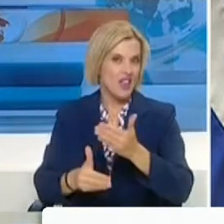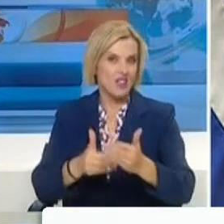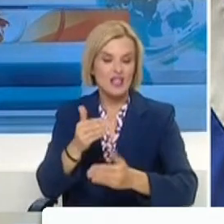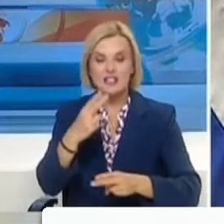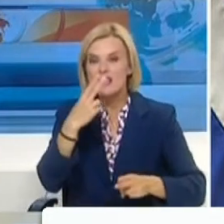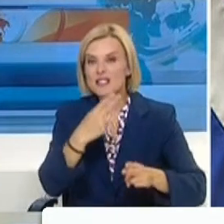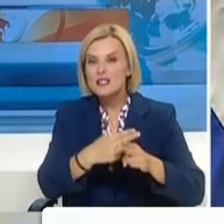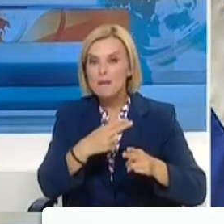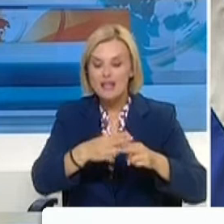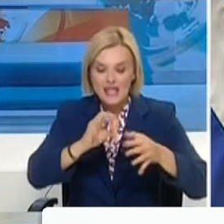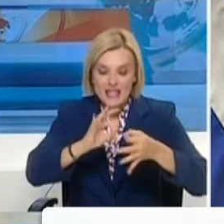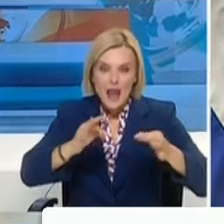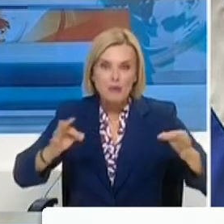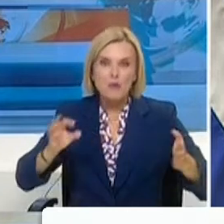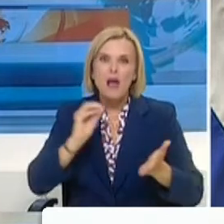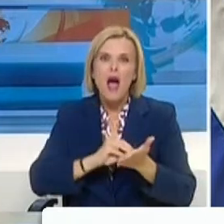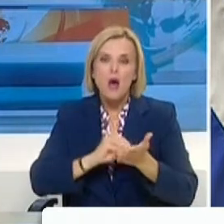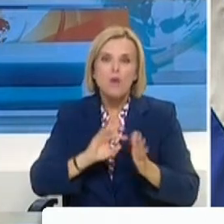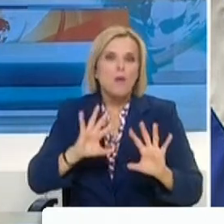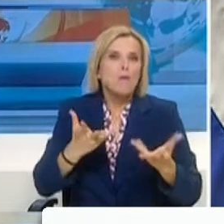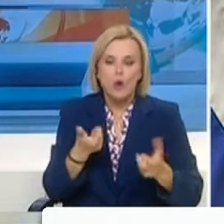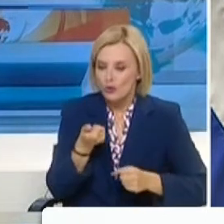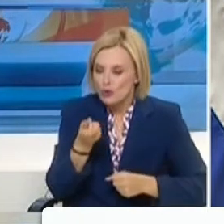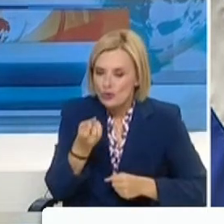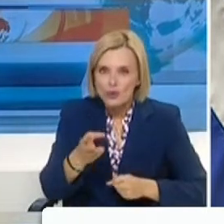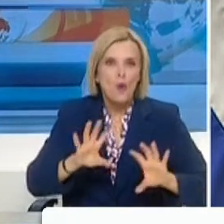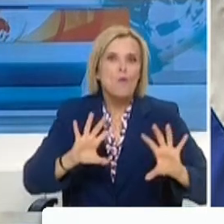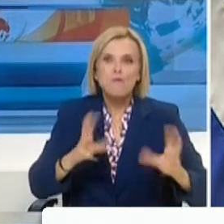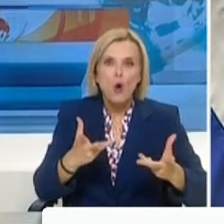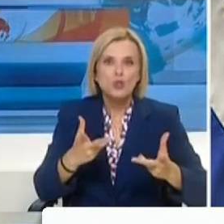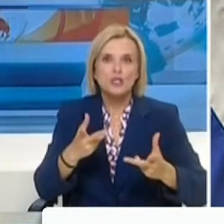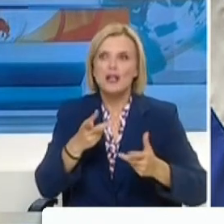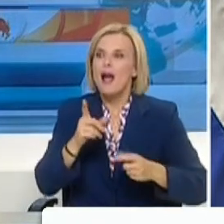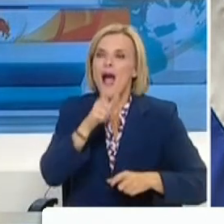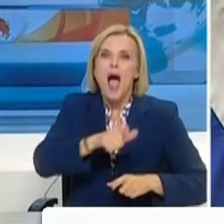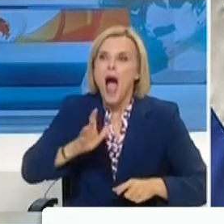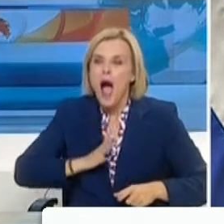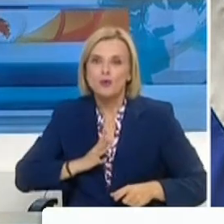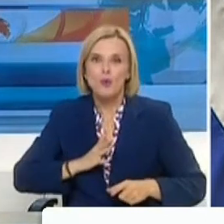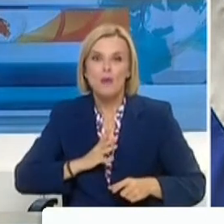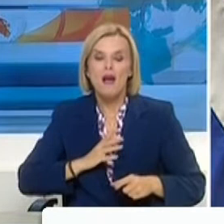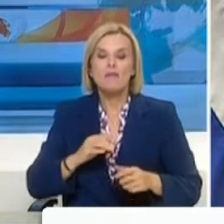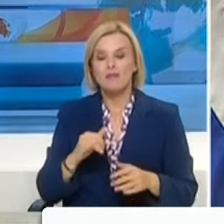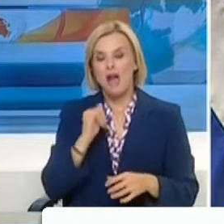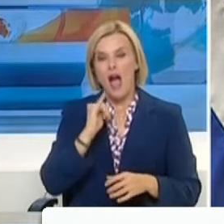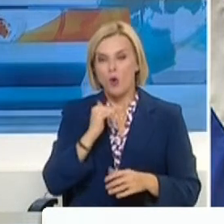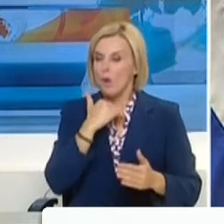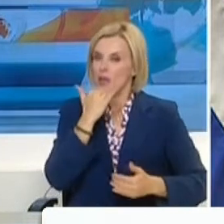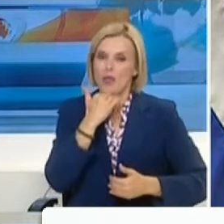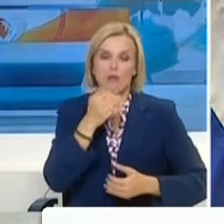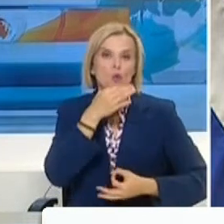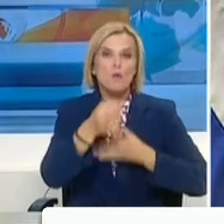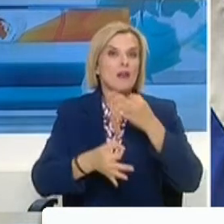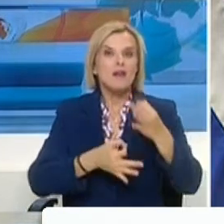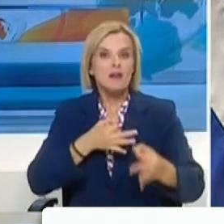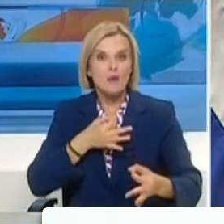λεπτομέρειες, ακόμα και για την παραγωγή και κατανομή των δόσεων όταν έχουμε ένα εμβόλιο. Κανείς λοιπόν δεν μπορεί να αποκλείσει την πιθανότητα